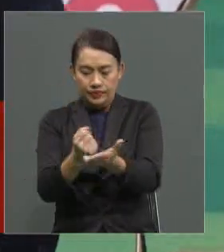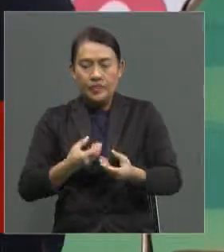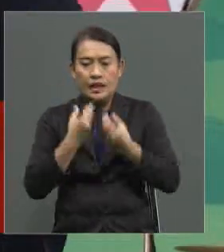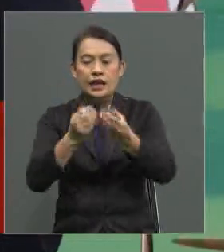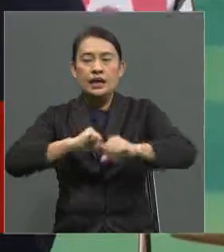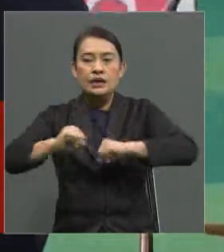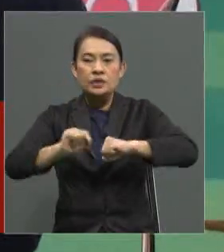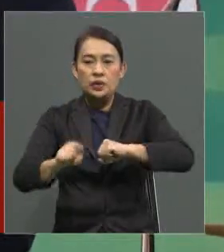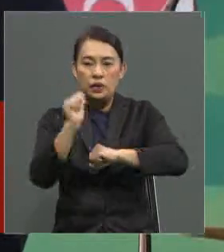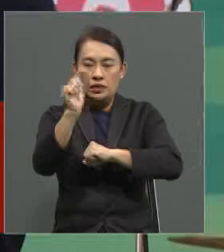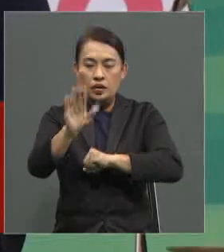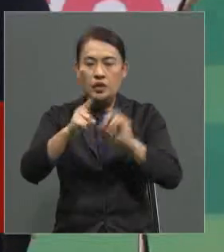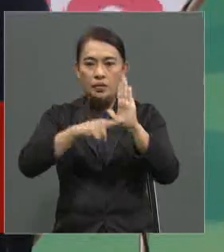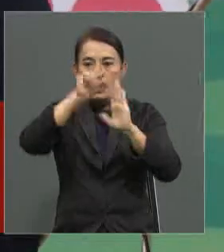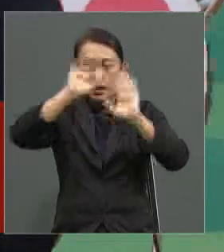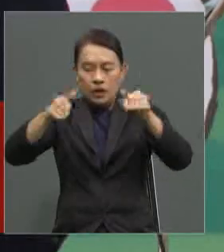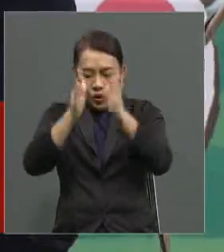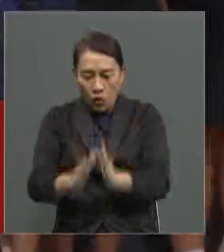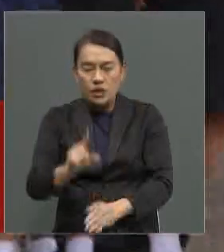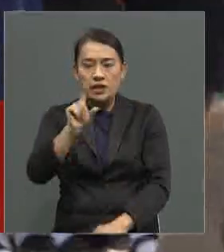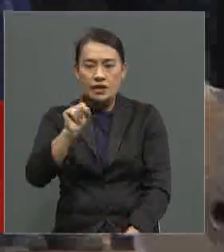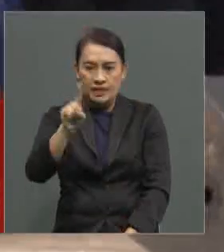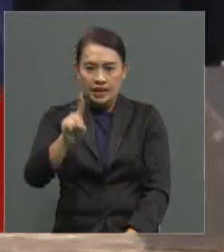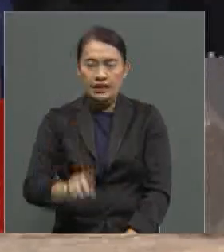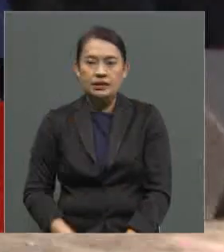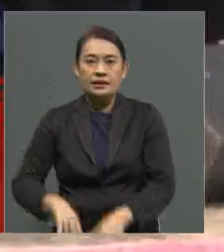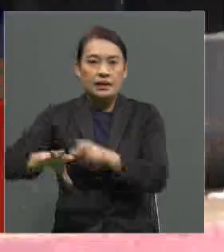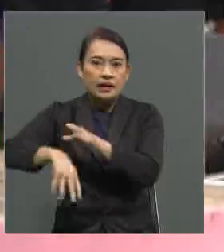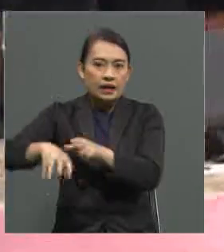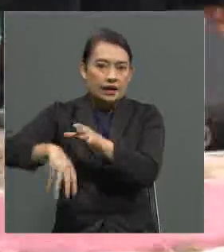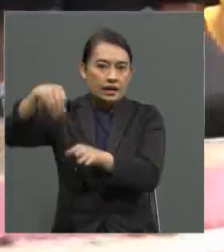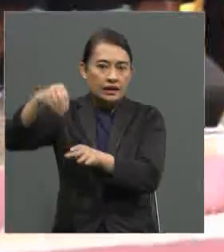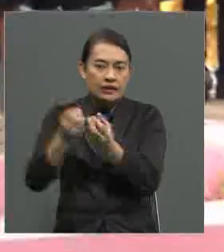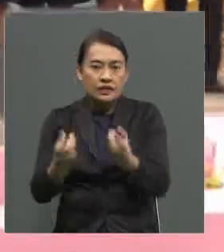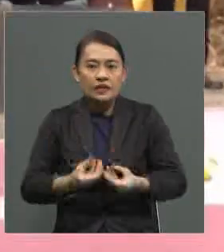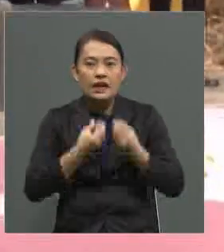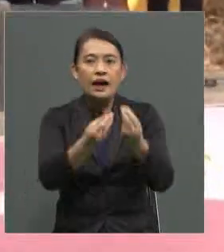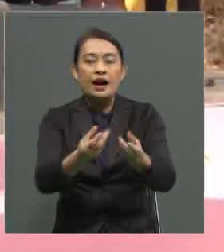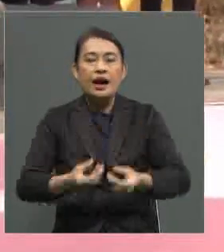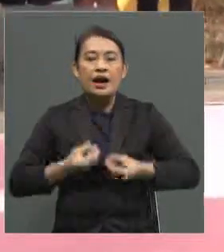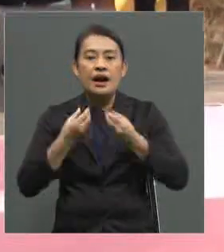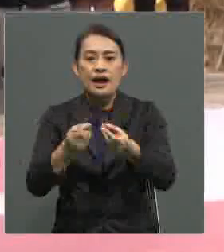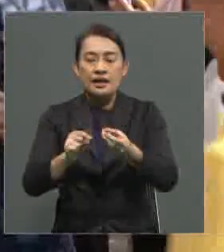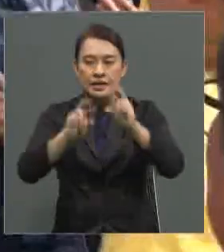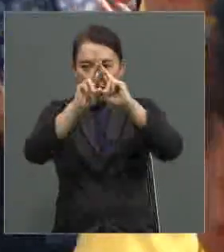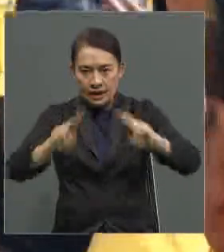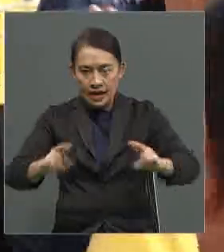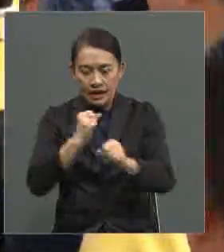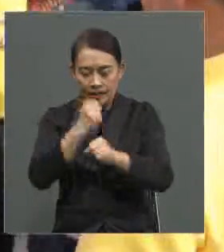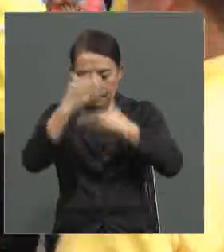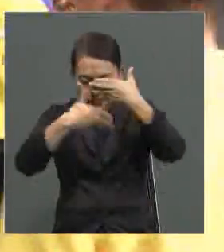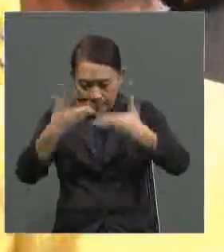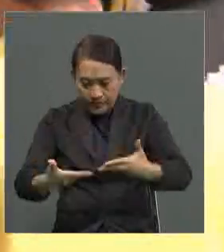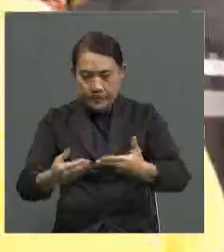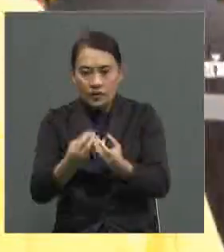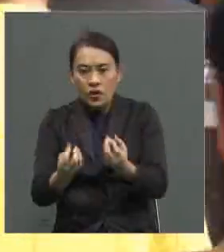ะครับของจังหวัดชัยนาทถึง21คนนะครับการจับสลากแจกของรางวัลและการออกร้านจัดกิจกรรมเพื่อที่จะแจ